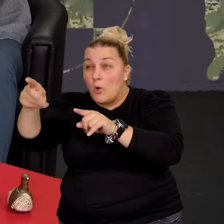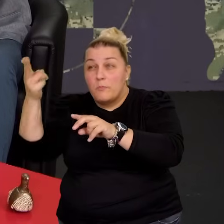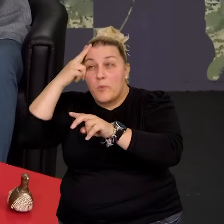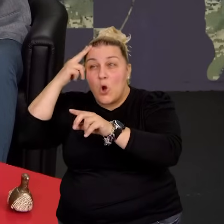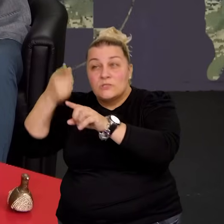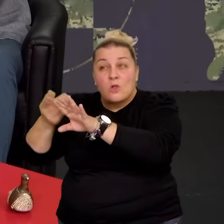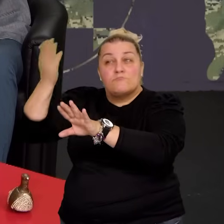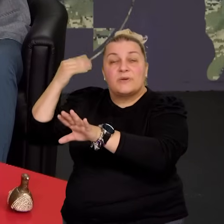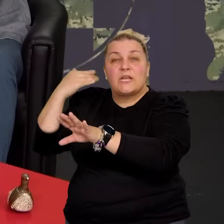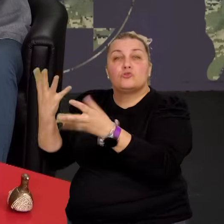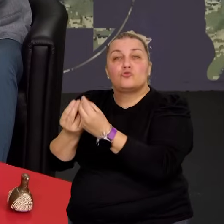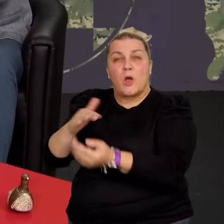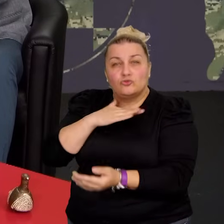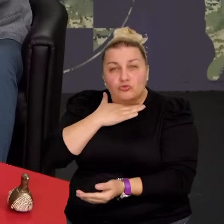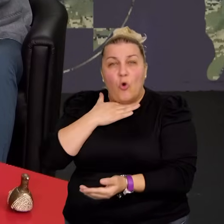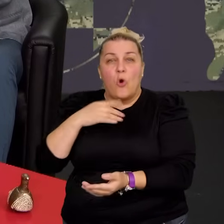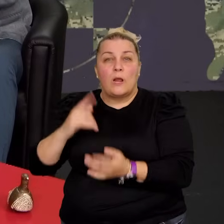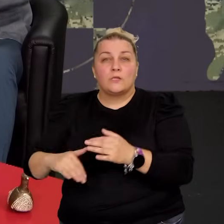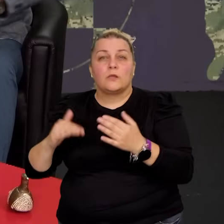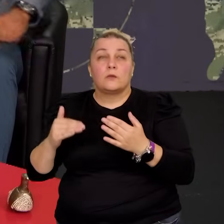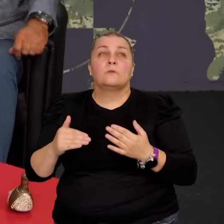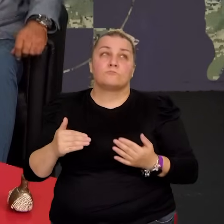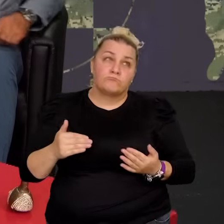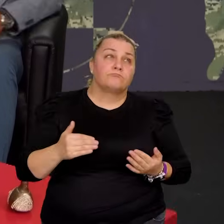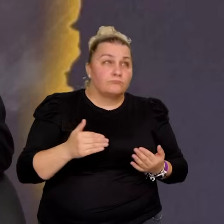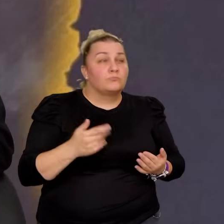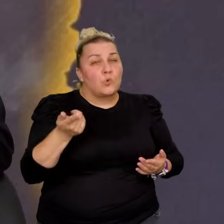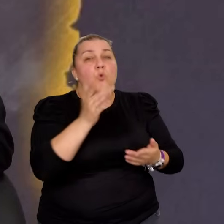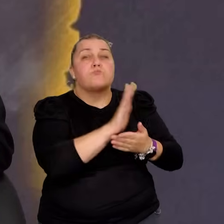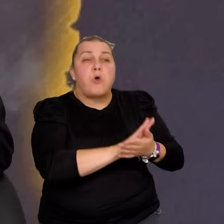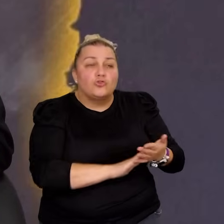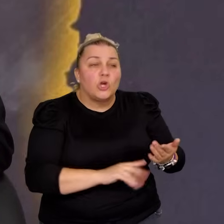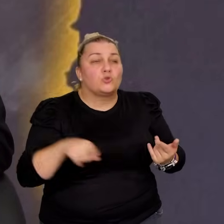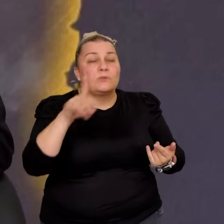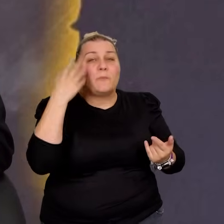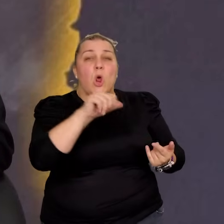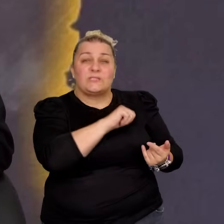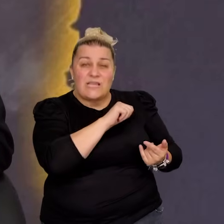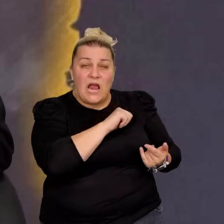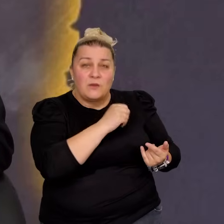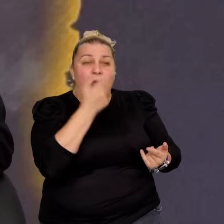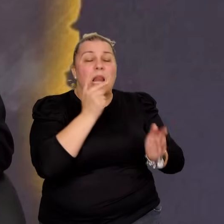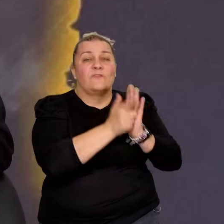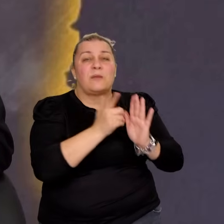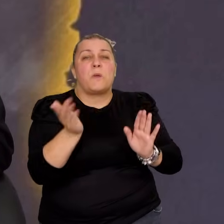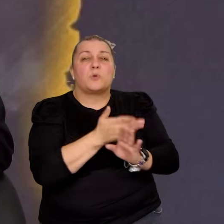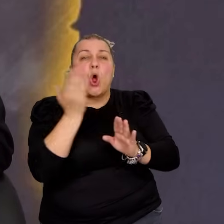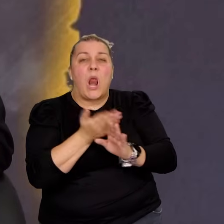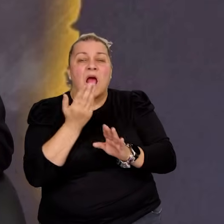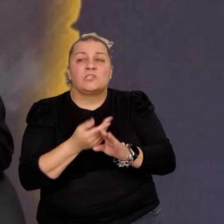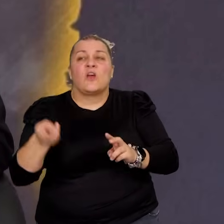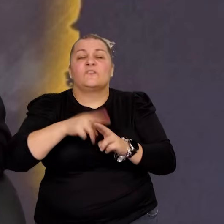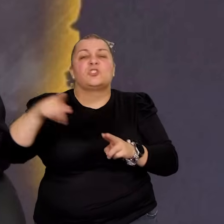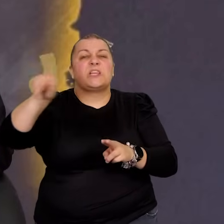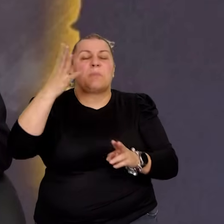momka, čovjeka iz škole, iz djetinjstva? A iz početka njima bilo interesantno, međutim, vjerojatno kako je vrijeme odmicalo, nije im više to